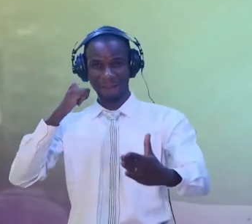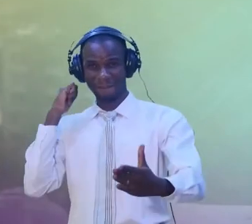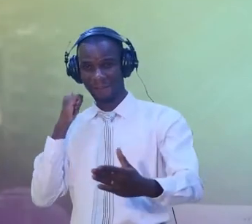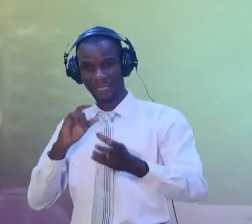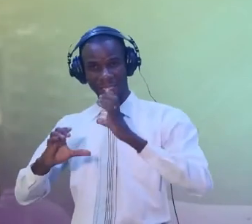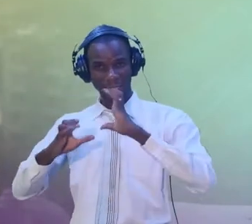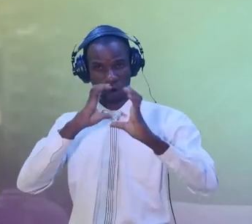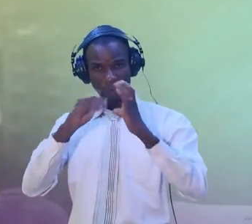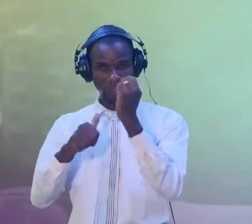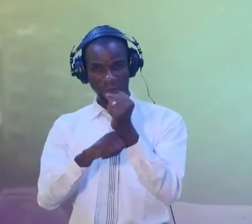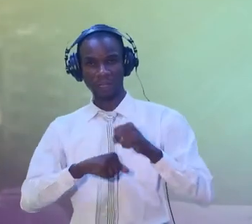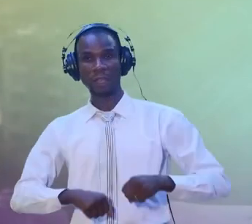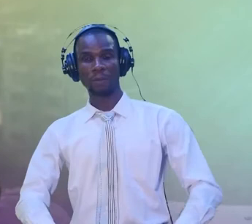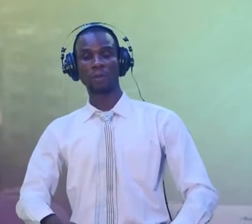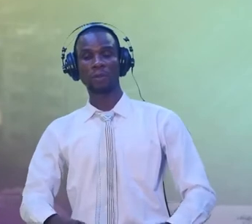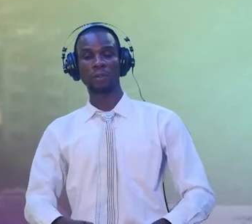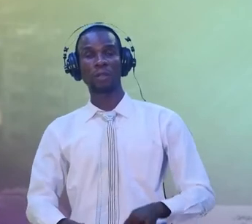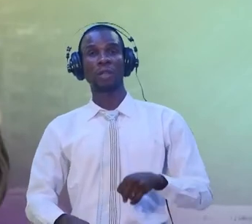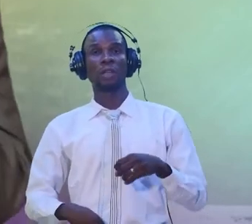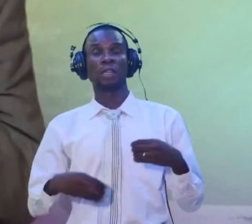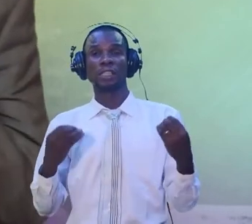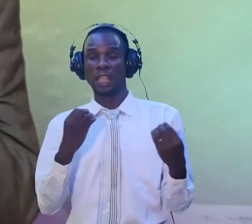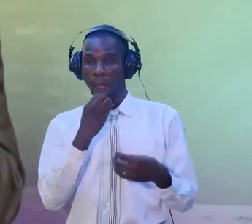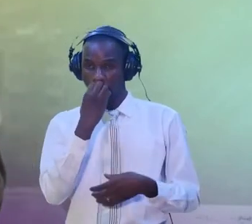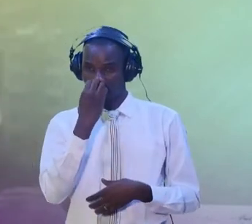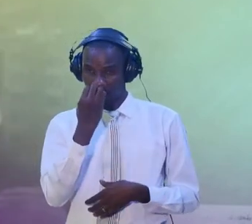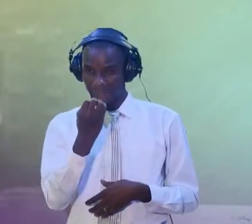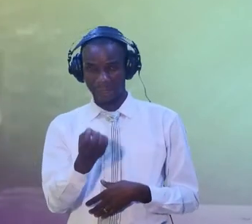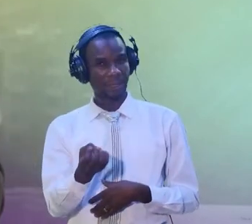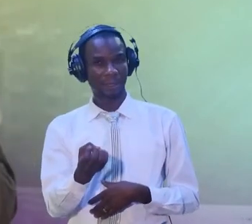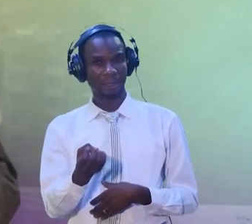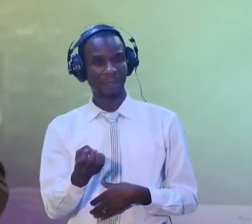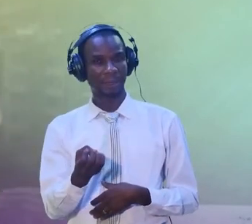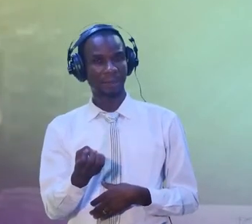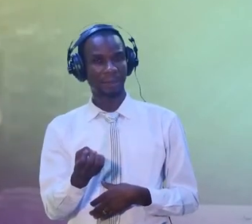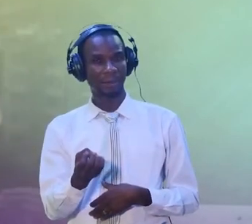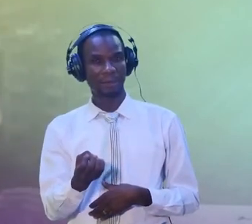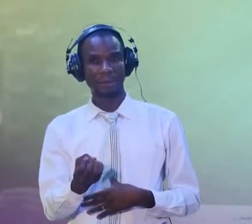Ikiwa Mungu amekataza matendo haya yote, ni sababu